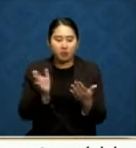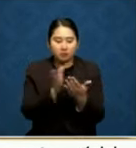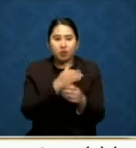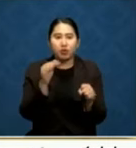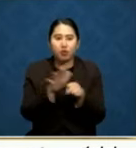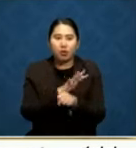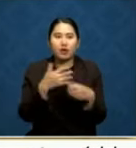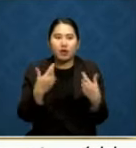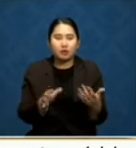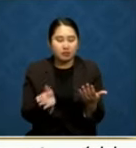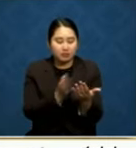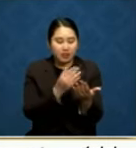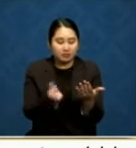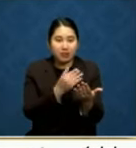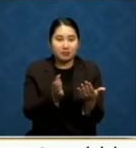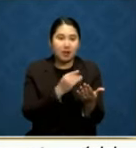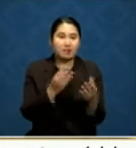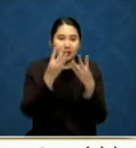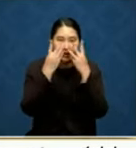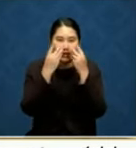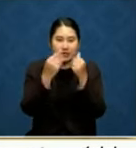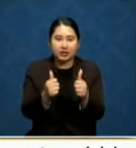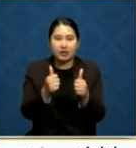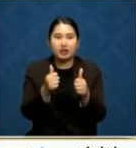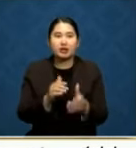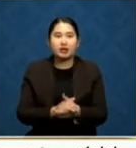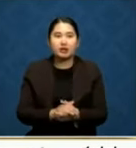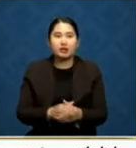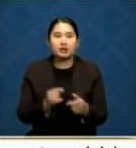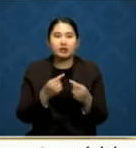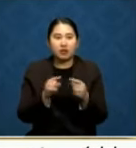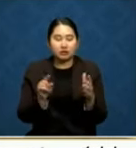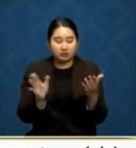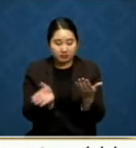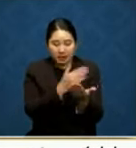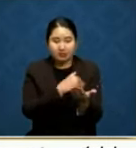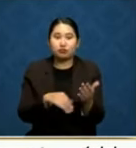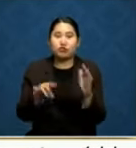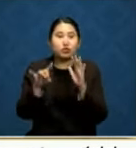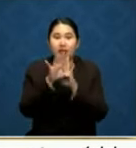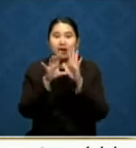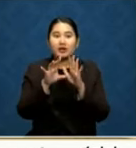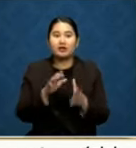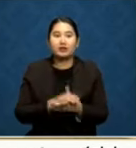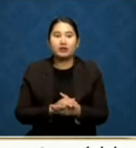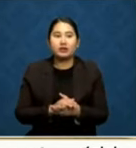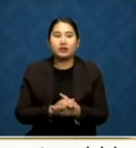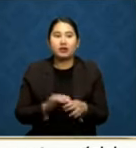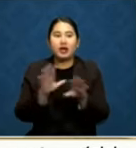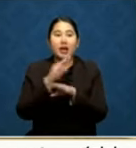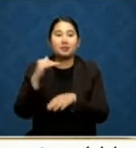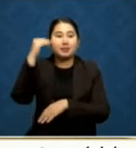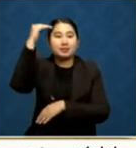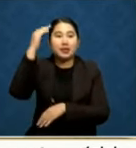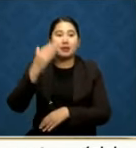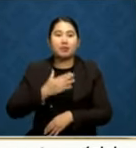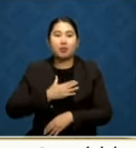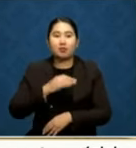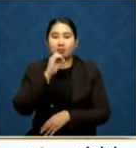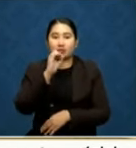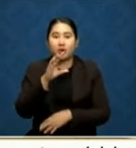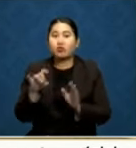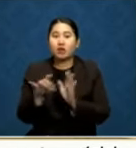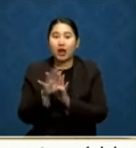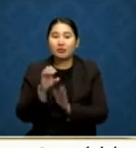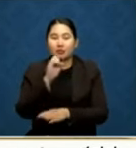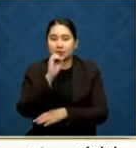ดูก็ได้ ผมพับมาละเอียดทุกหน้า มาเจอหน้าสุดท้ายเหมอนร่นพี่ผมบอกว่าให้ดมหนาส